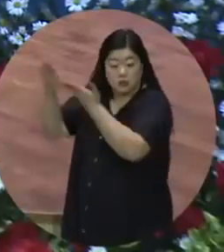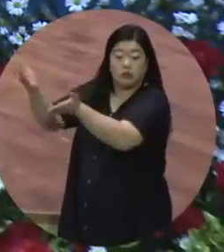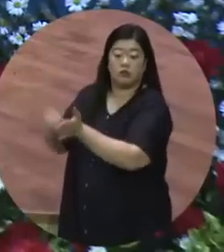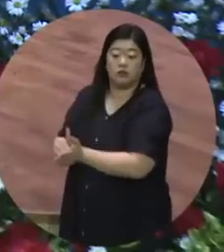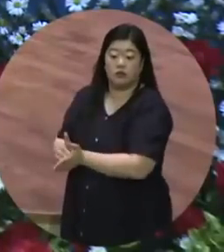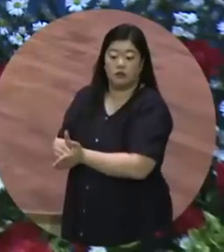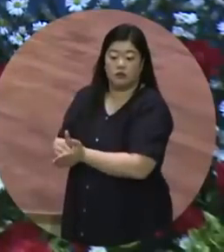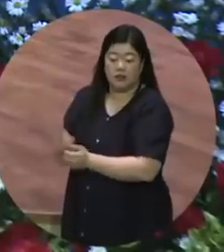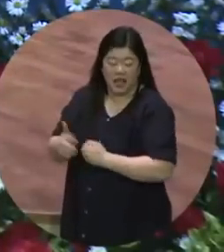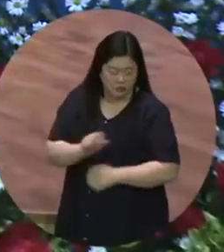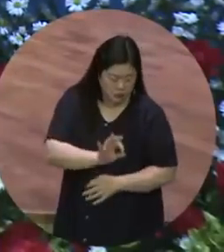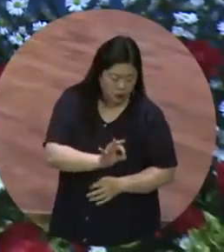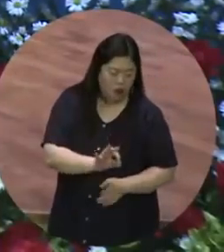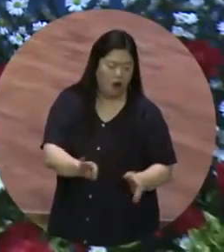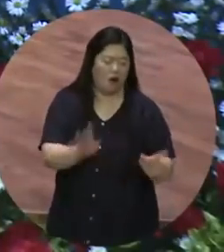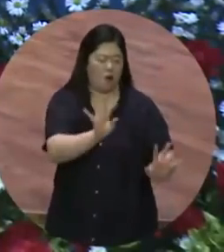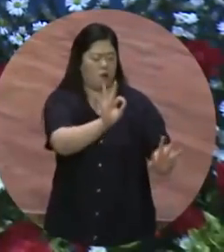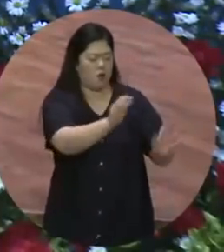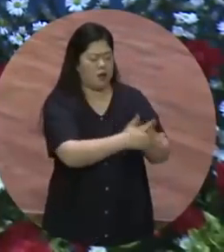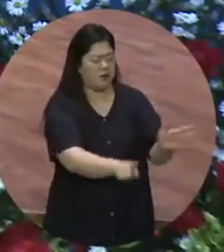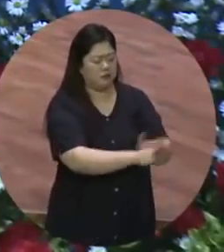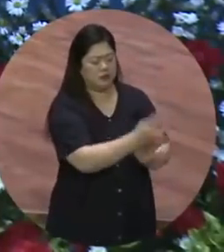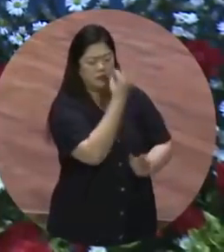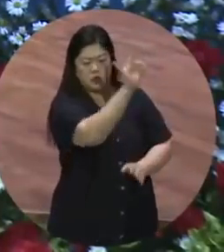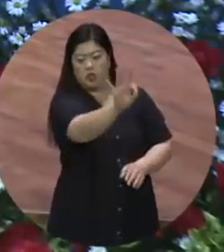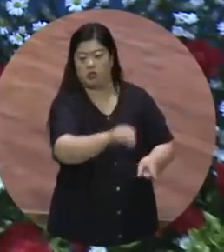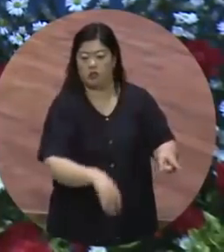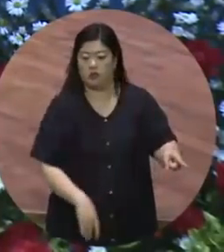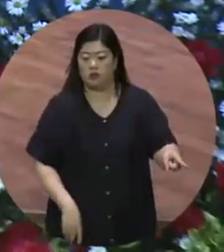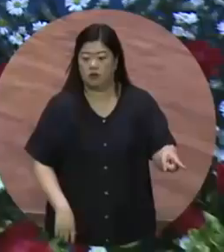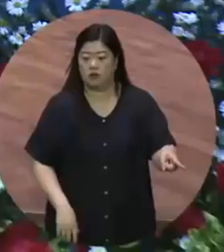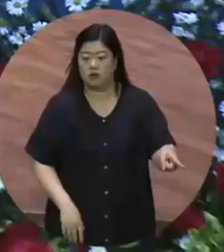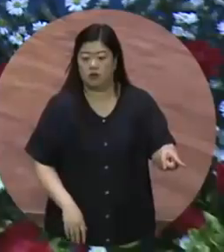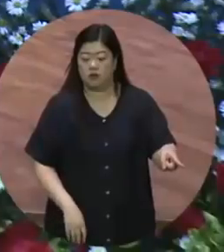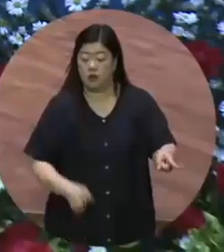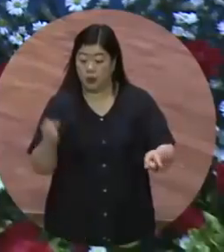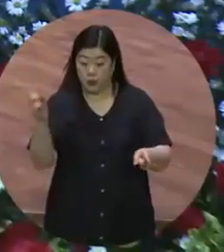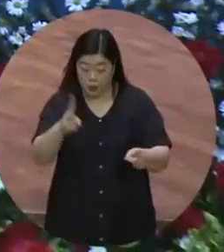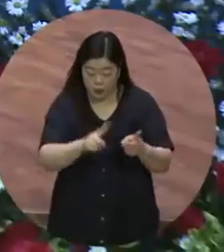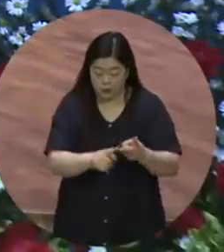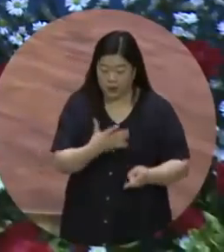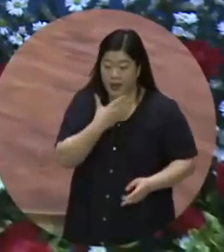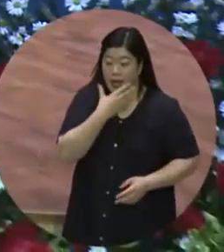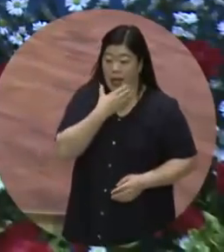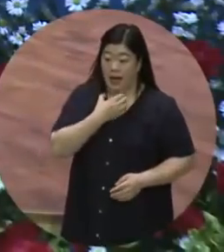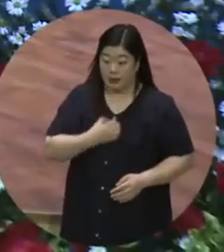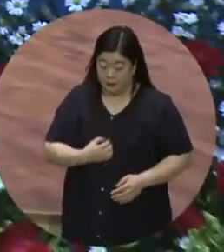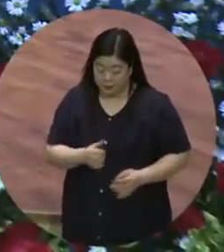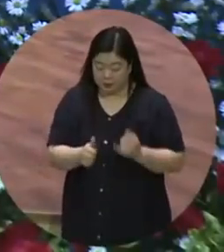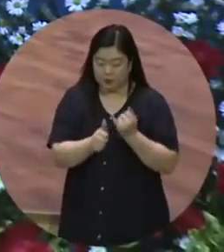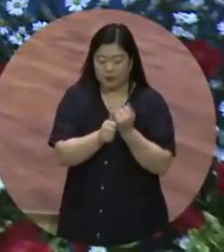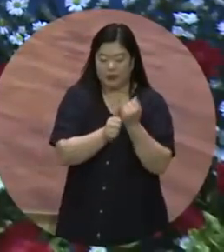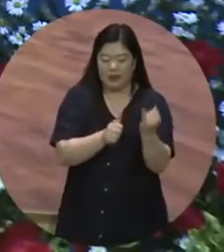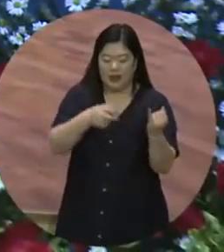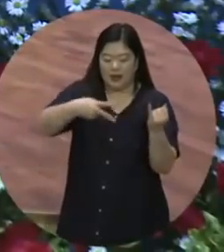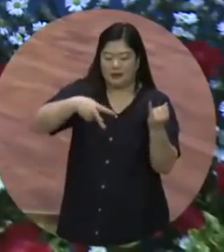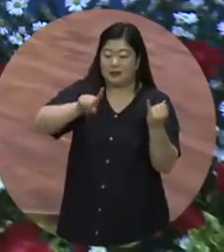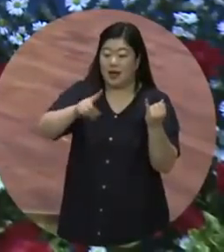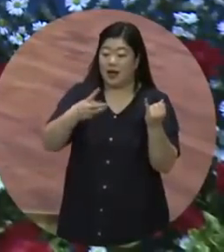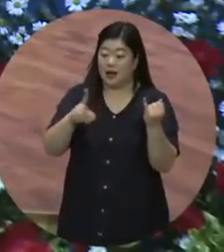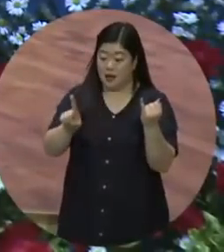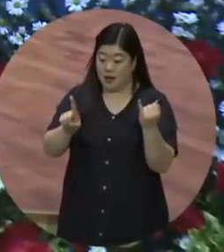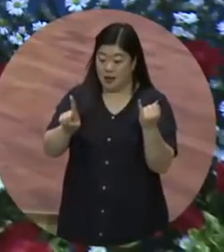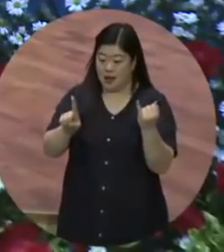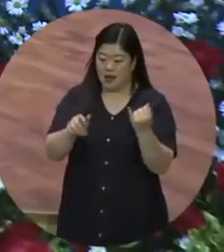축복하셨고 아브라함은 아내 사라의 죽음을 맞았을 때도 아들 이삭을 위해서 이 배피를 구할